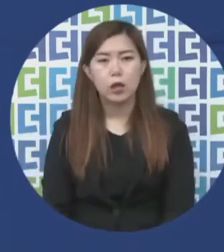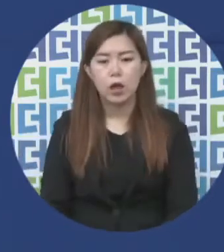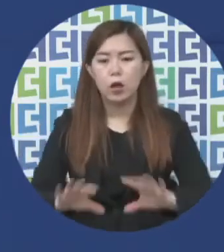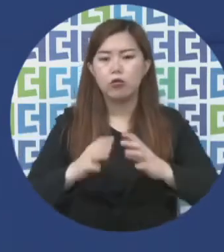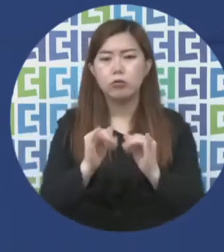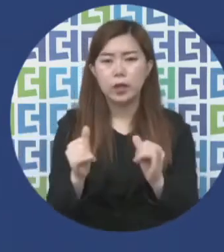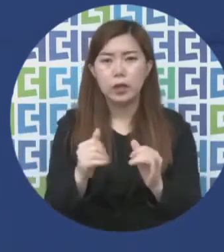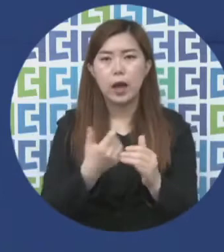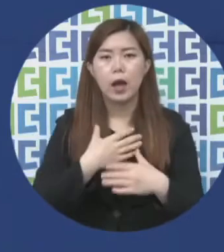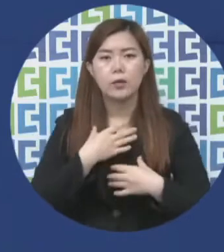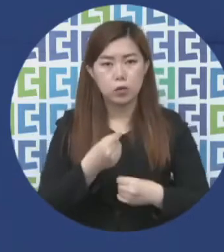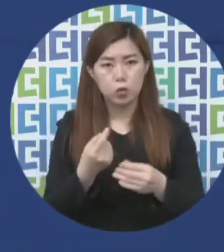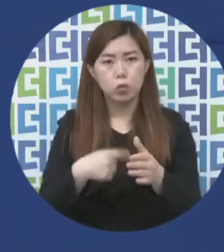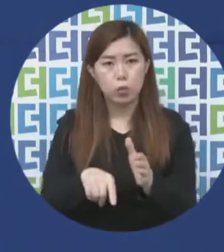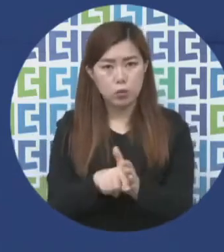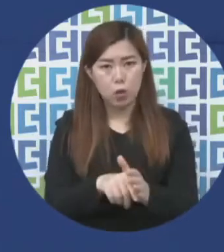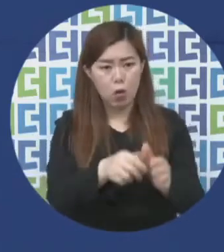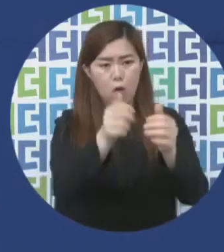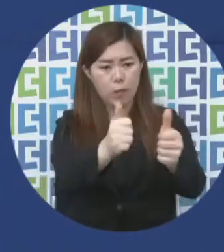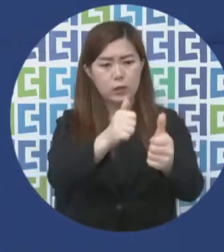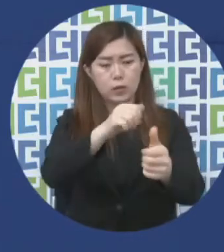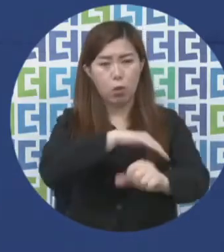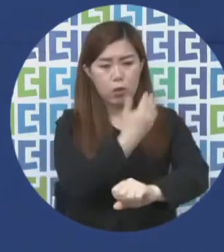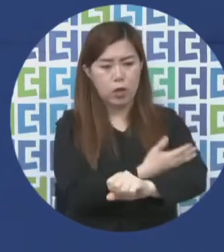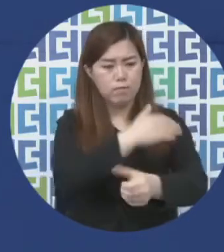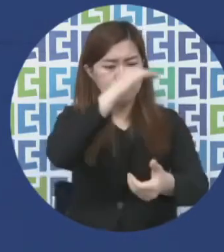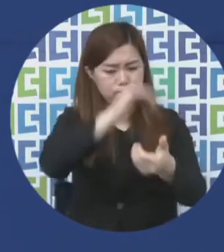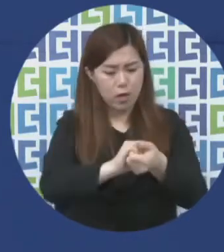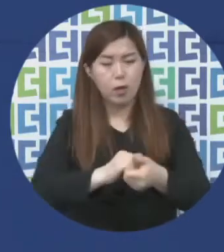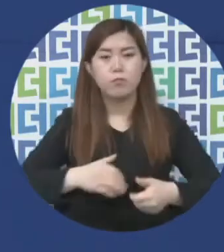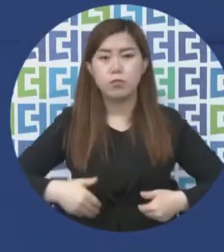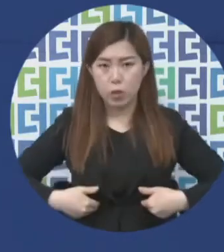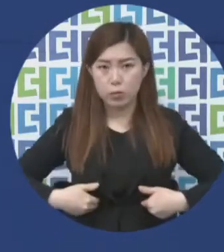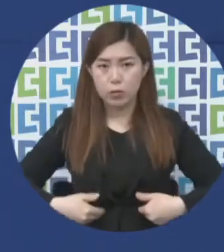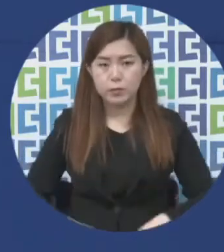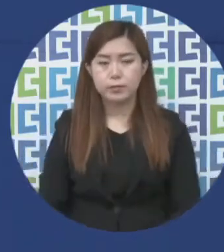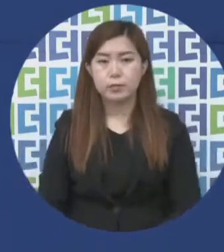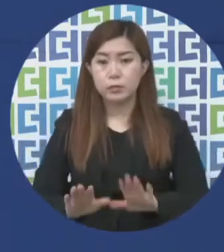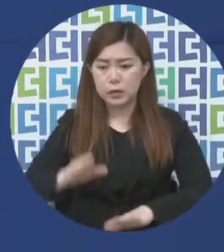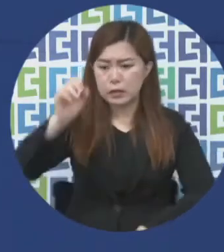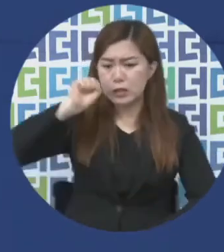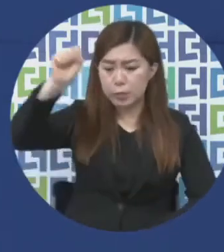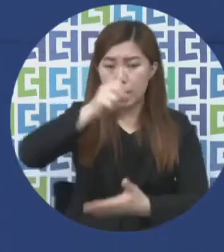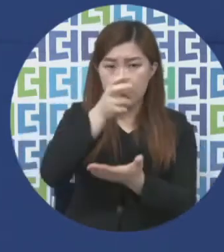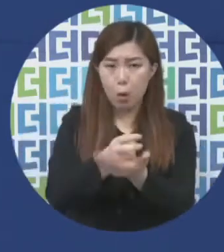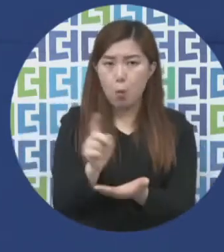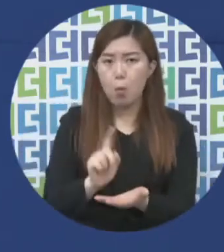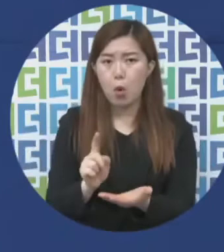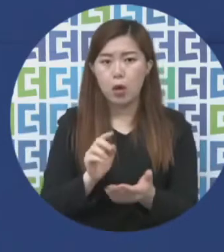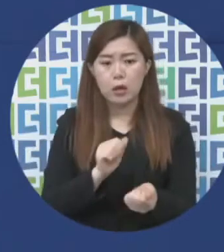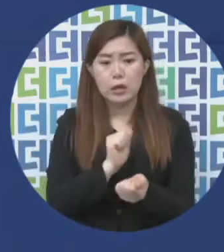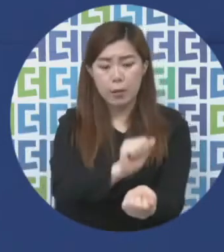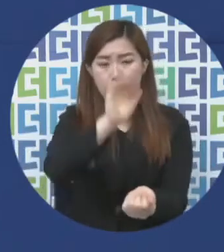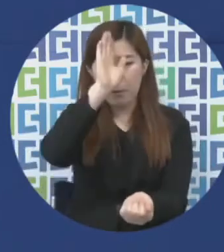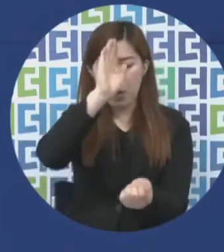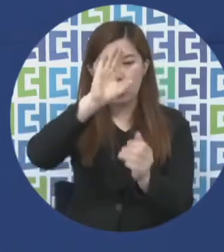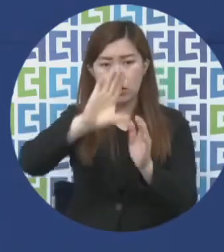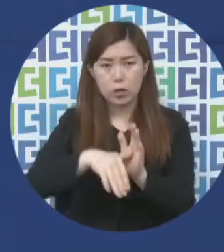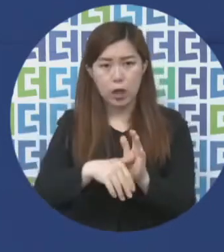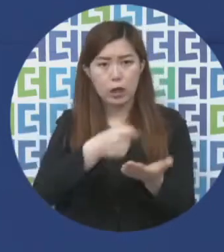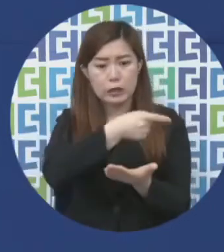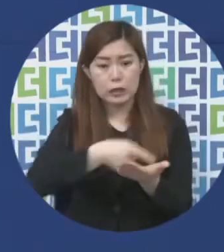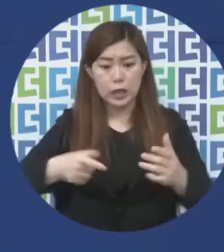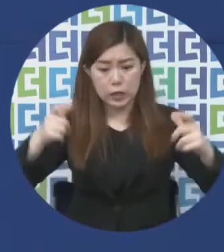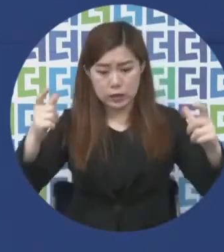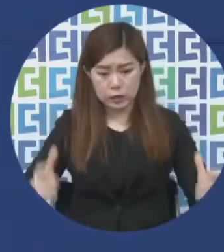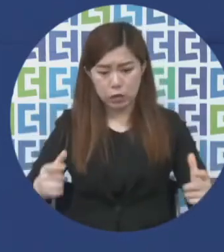위에 판사의 권한을 제한하겠습니다. 현행 집시법에 감염법상 집회 제한지역, 재난지역